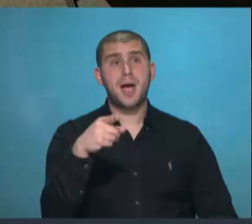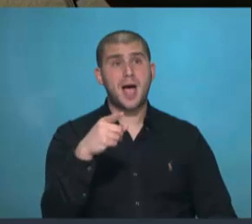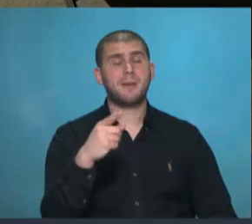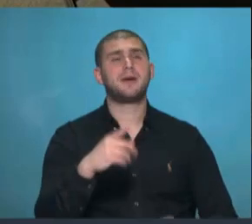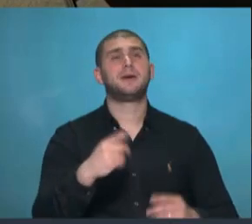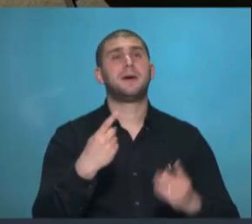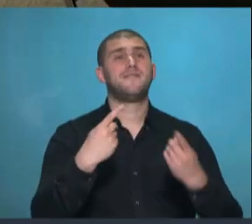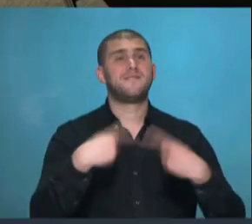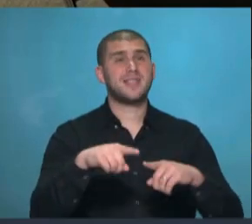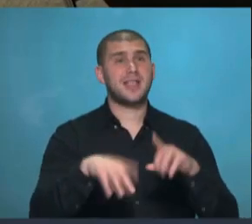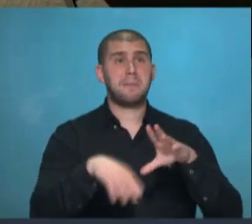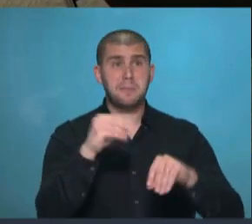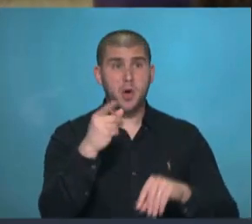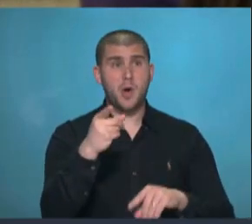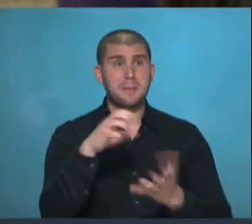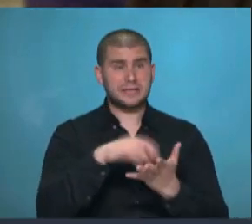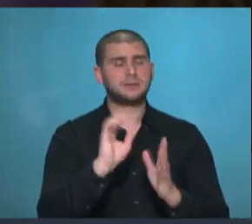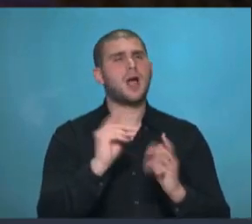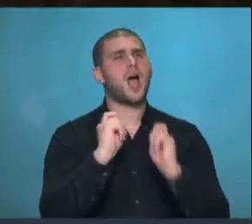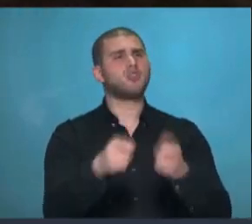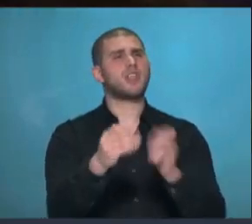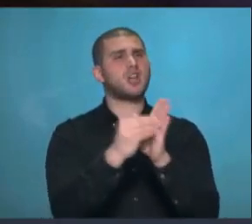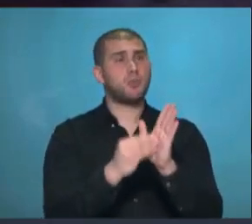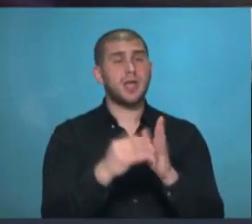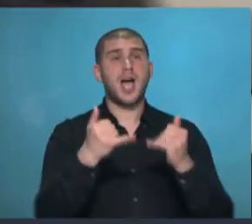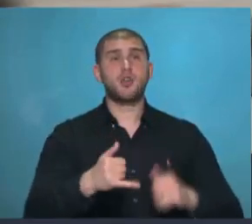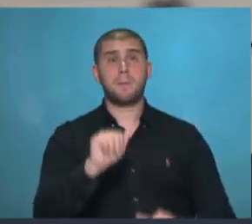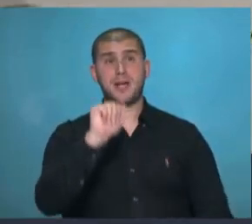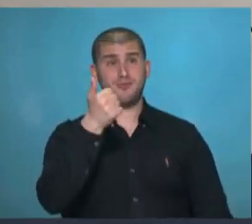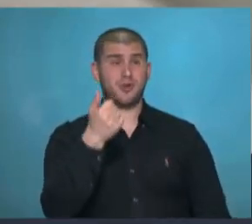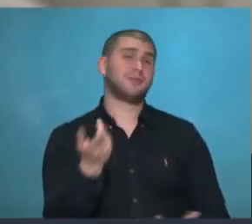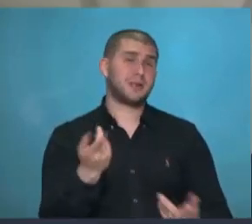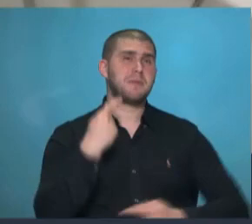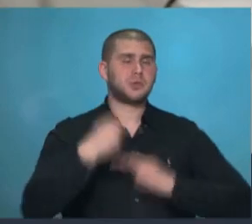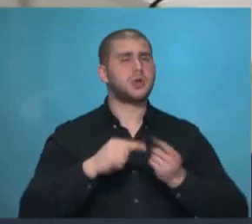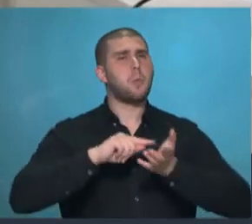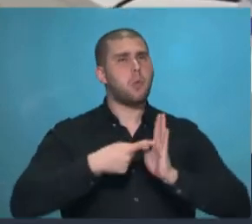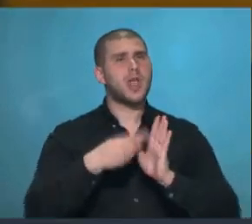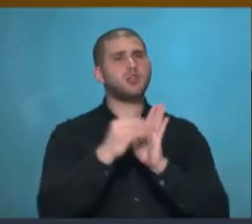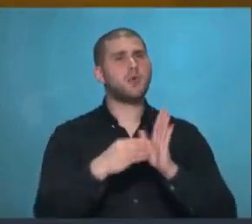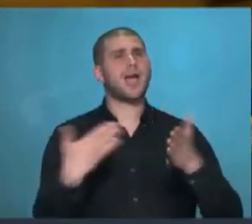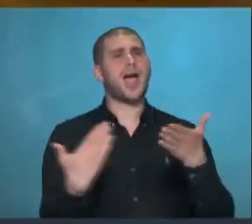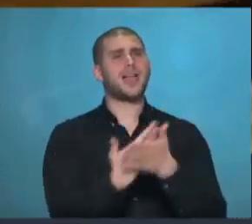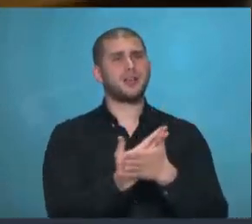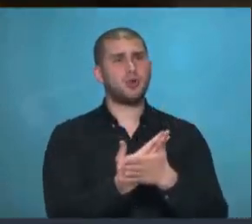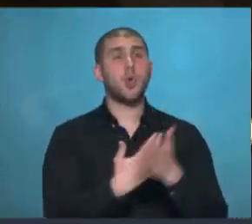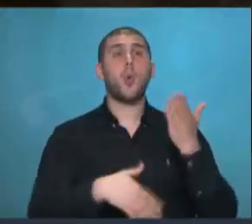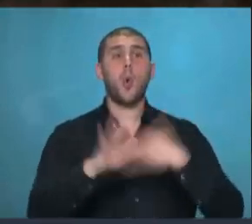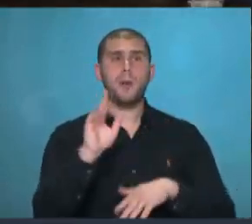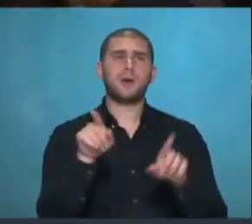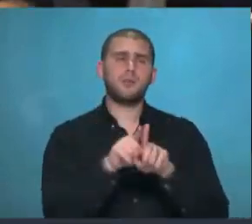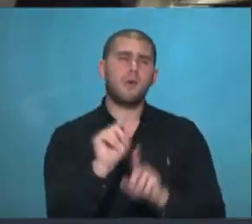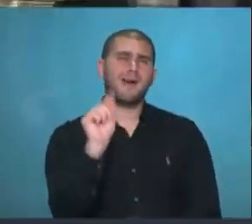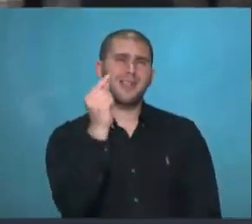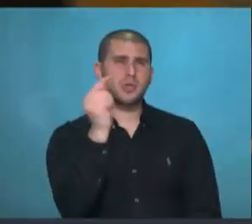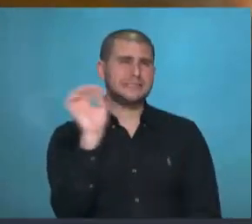המרכזית להגשת הרשימות לכנסת. היום הראשון, כמיטב המסורת, מוקדש לרשימות החדשות, שברובן נחשבות קטנות